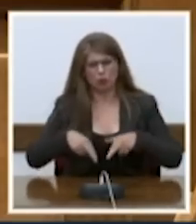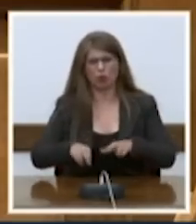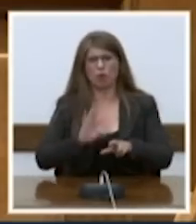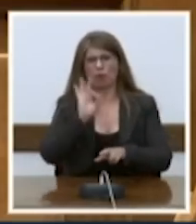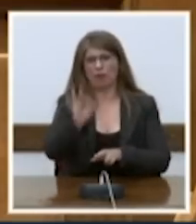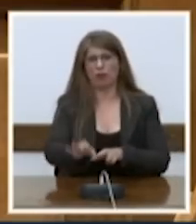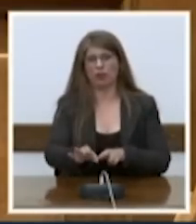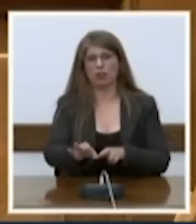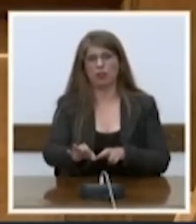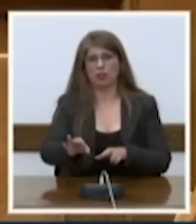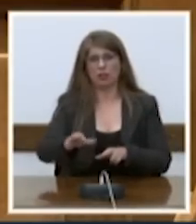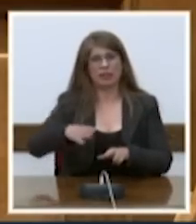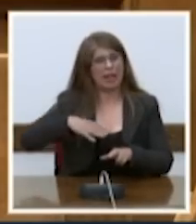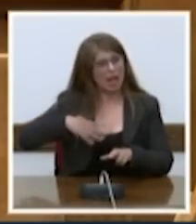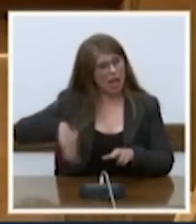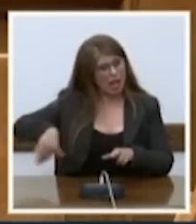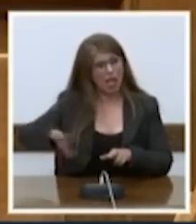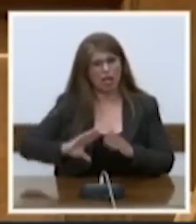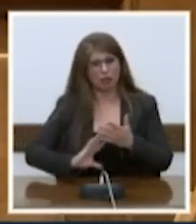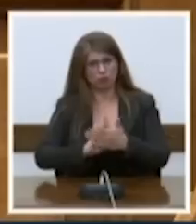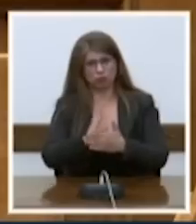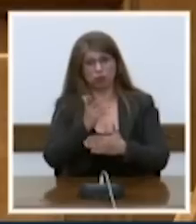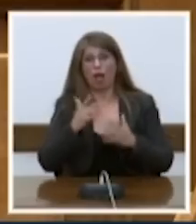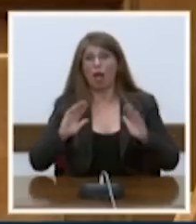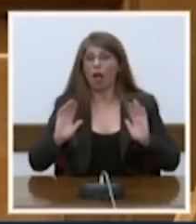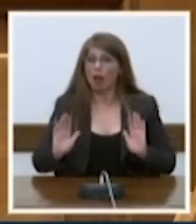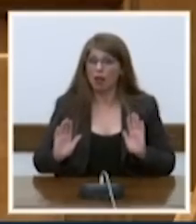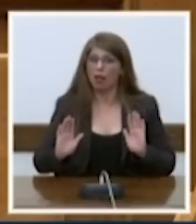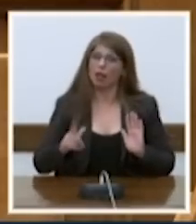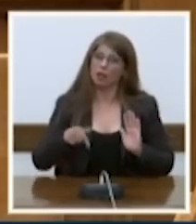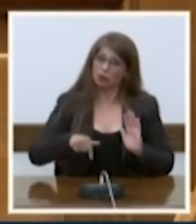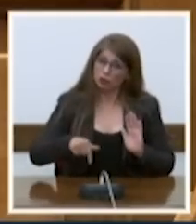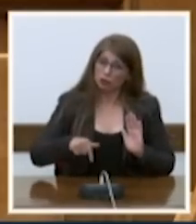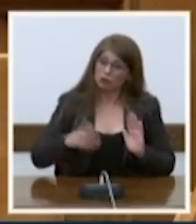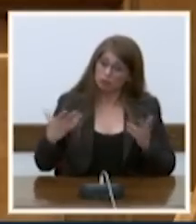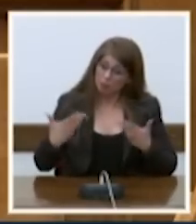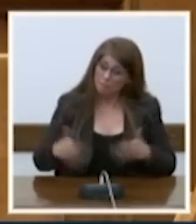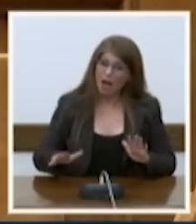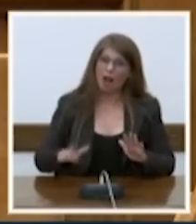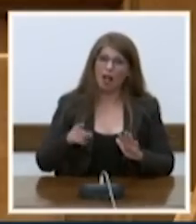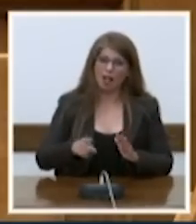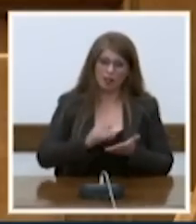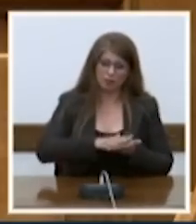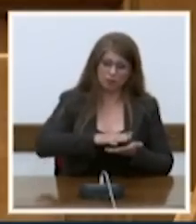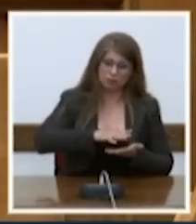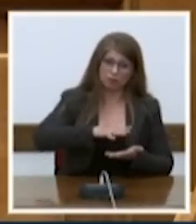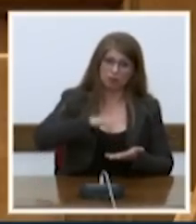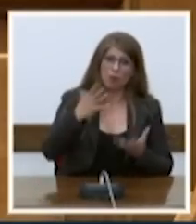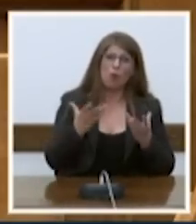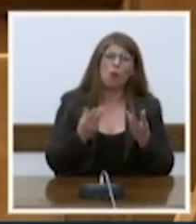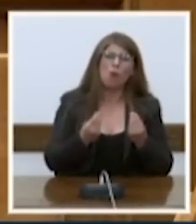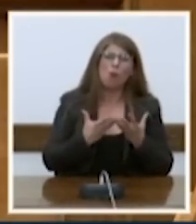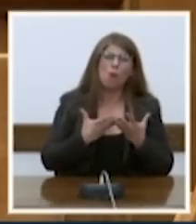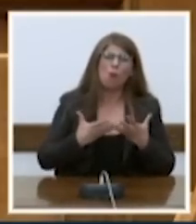οδηγήσει στη λαϊκή ευημερία. Όμως, ήδη έχει αρχίσει να συσσωρεύεται πάρα πολύ μεγάλη